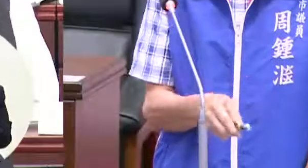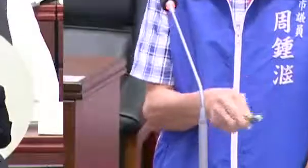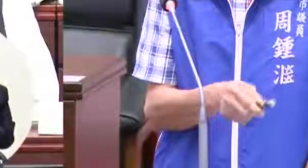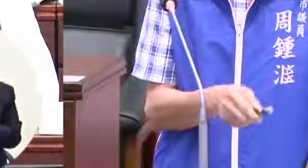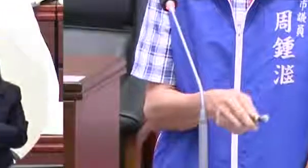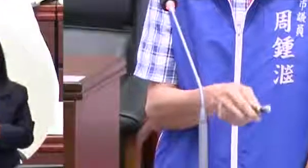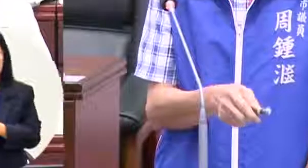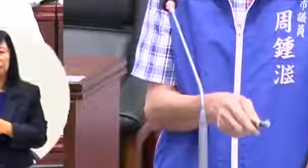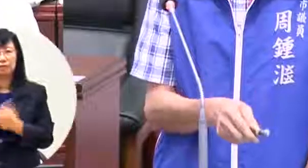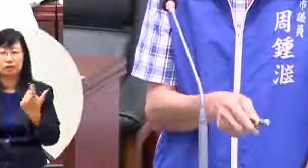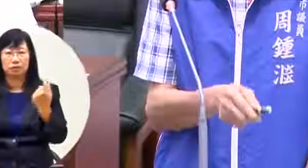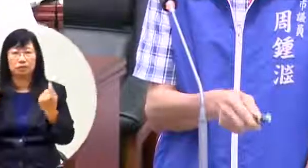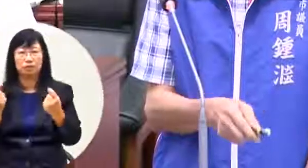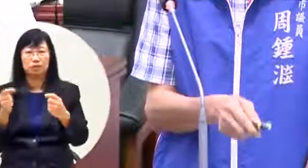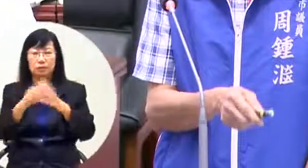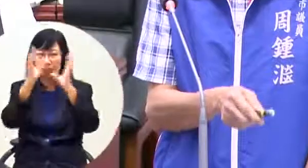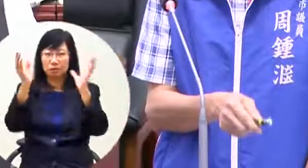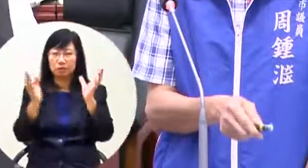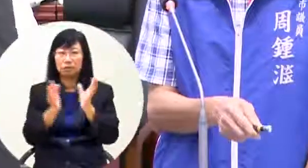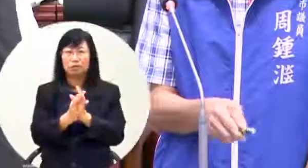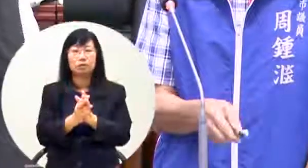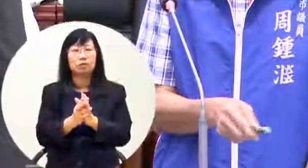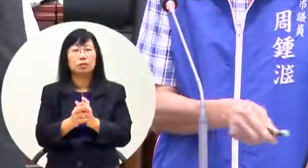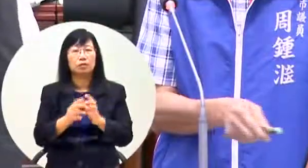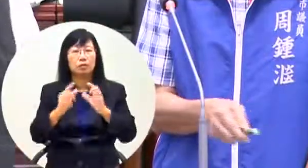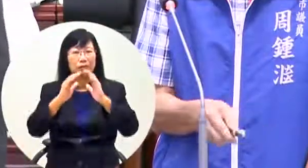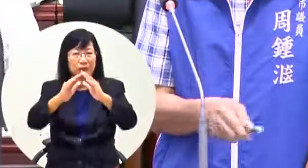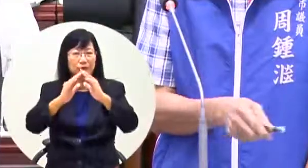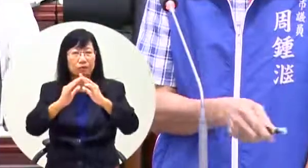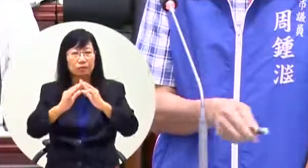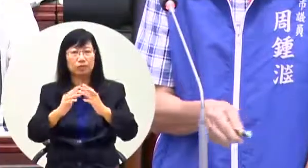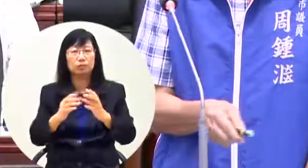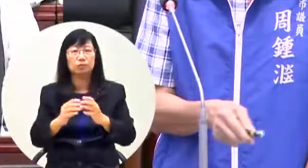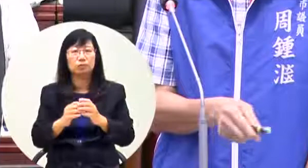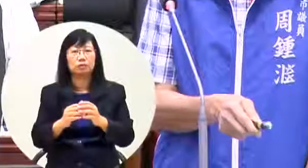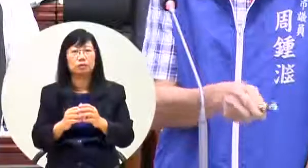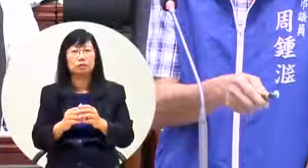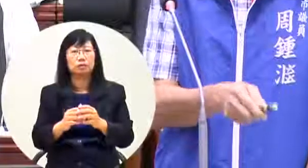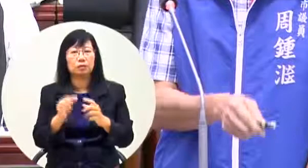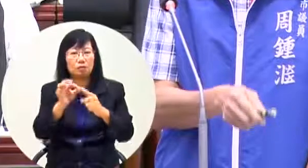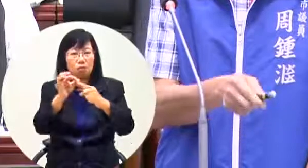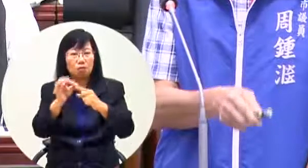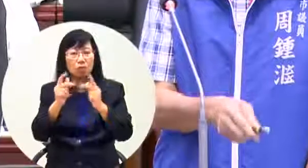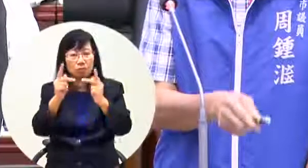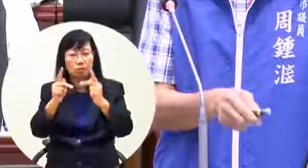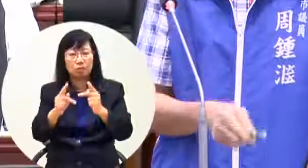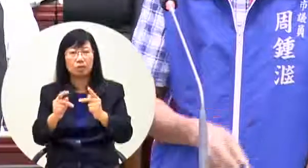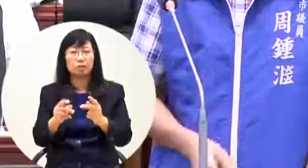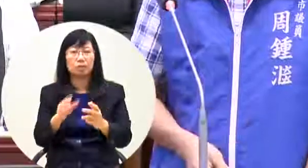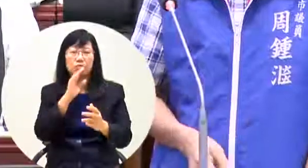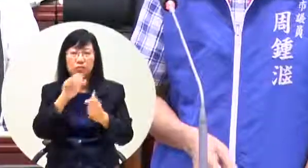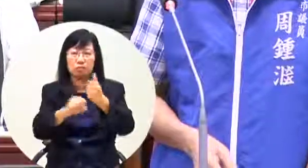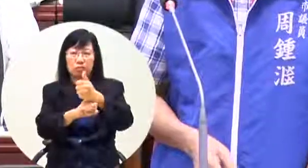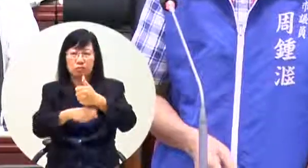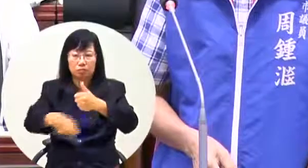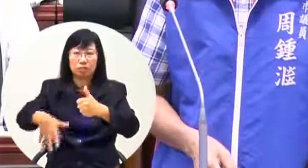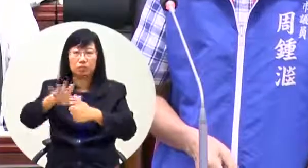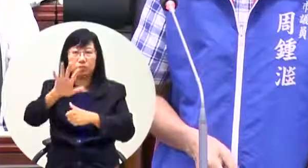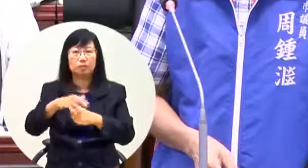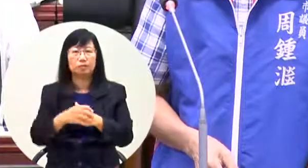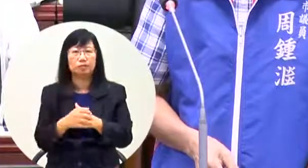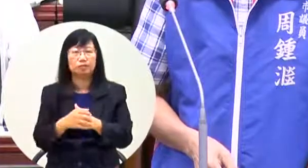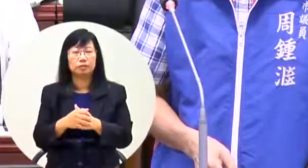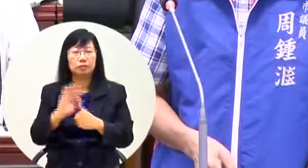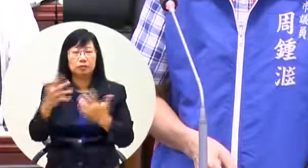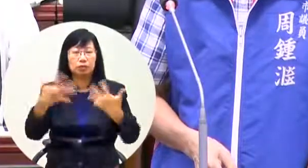的大众运输非常重要的一环。那我们会全力来推。但是在这边我也跟周议员报告 ，BRT 跟 LRT 就是刚刚周议